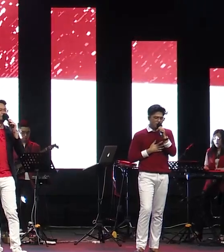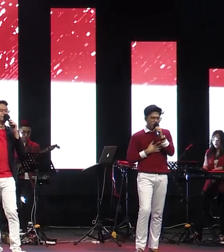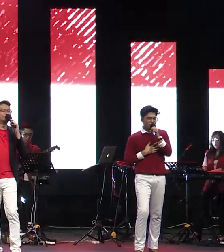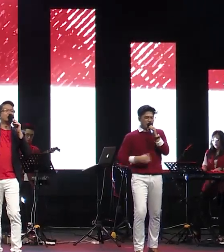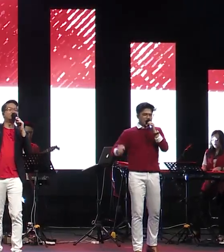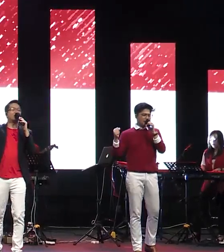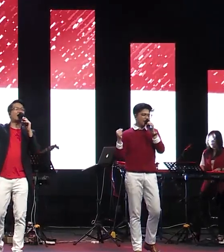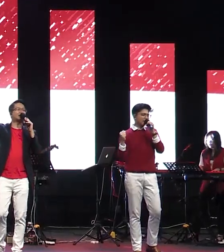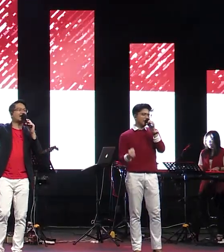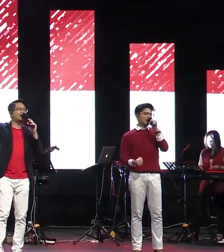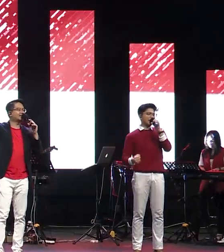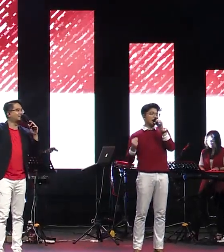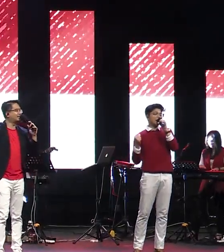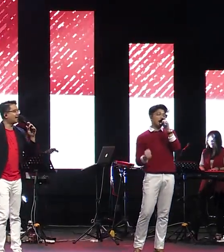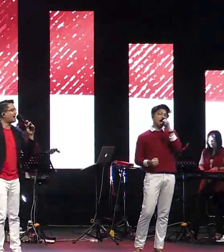kemuliaan-Mu.